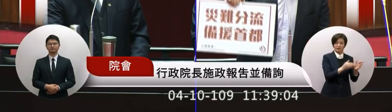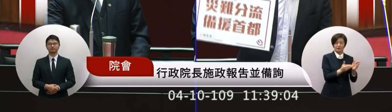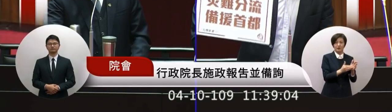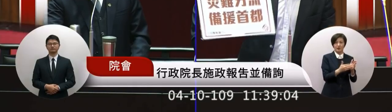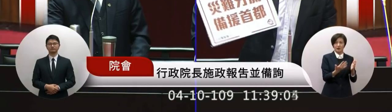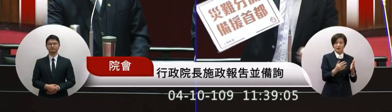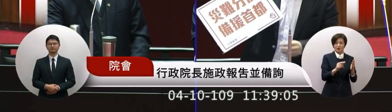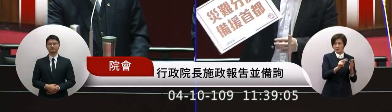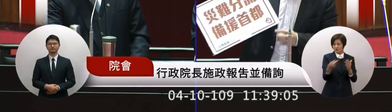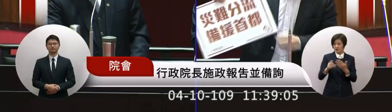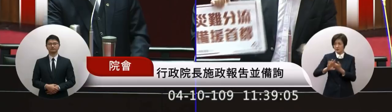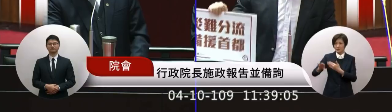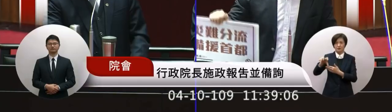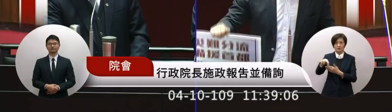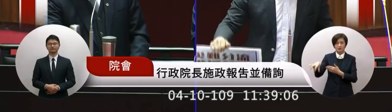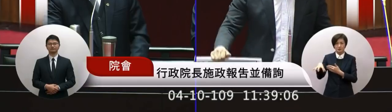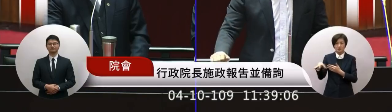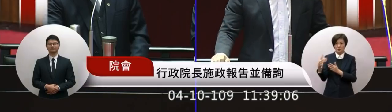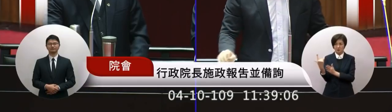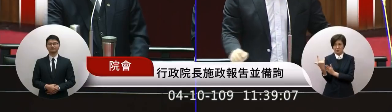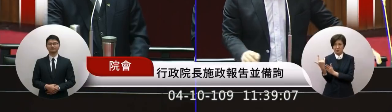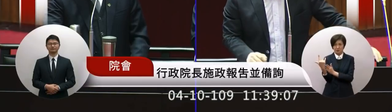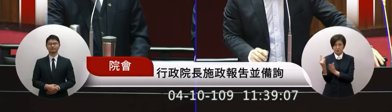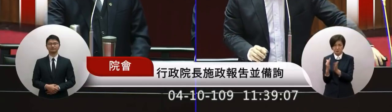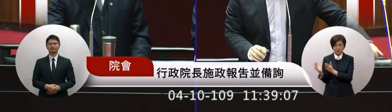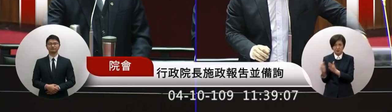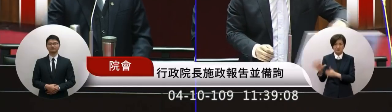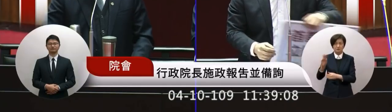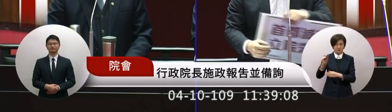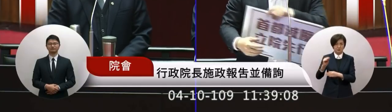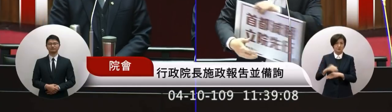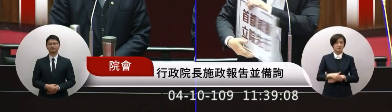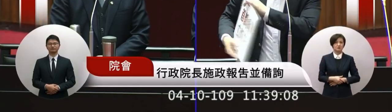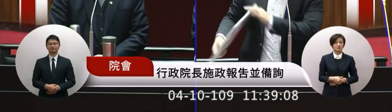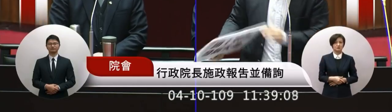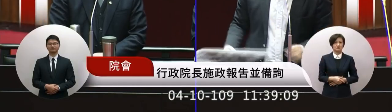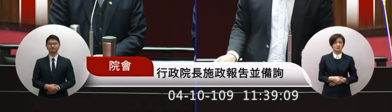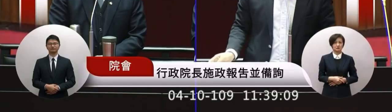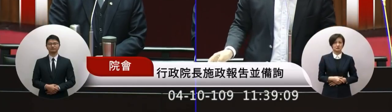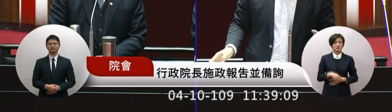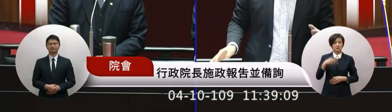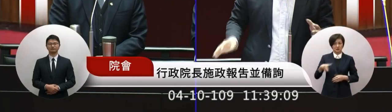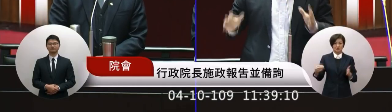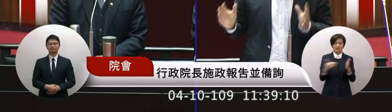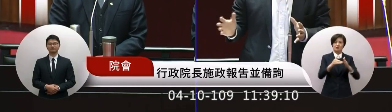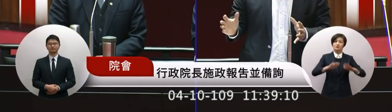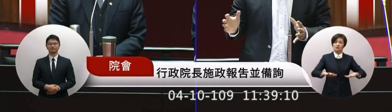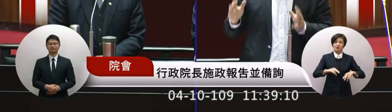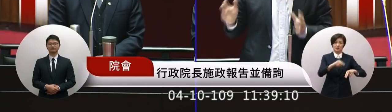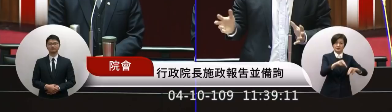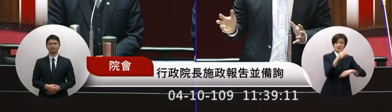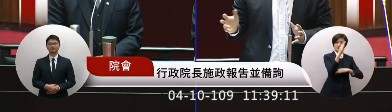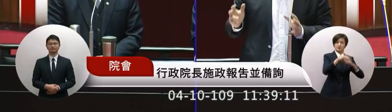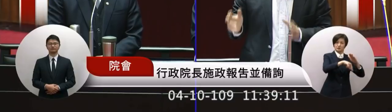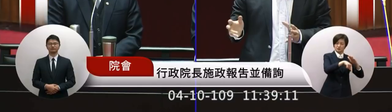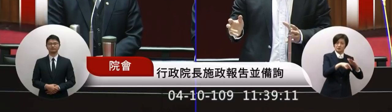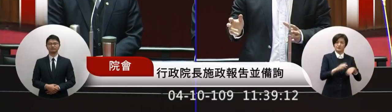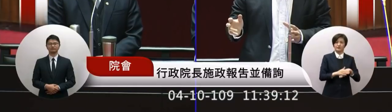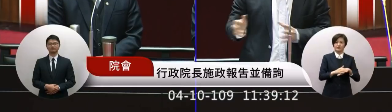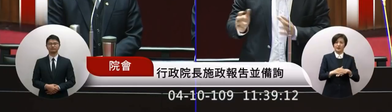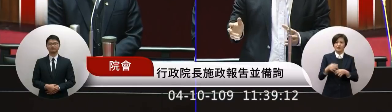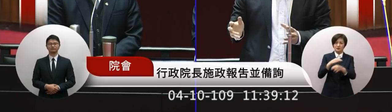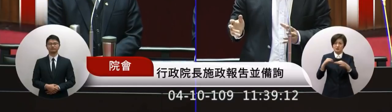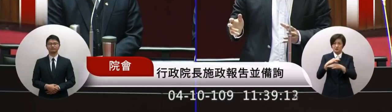是有其他的所在来做一个备援首都、备甲的部分？那我想吼，目前为止，行政、政治、经